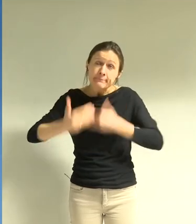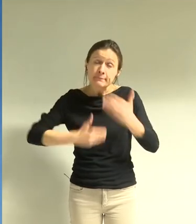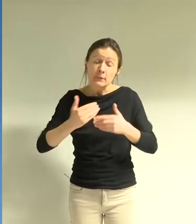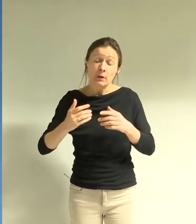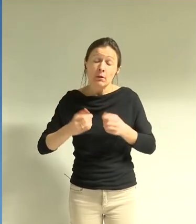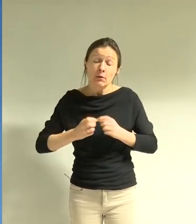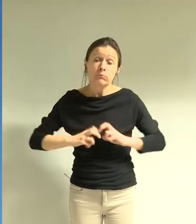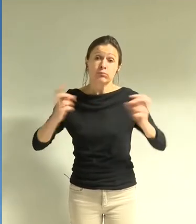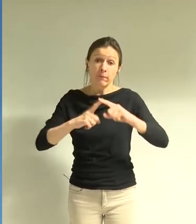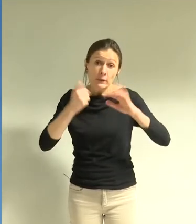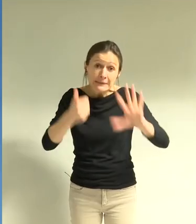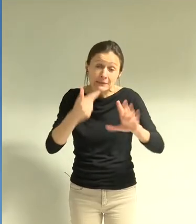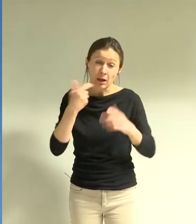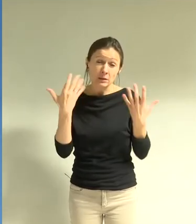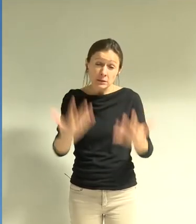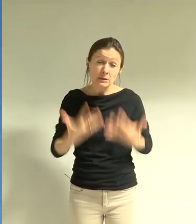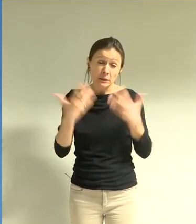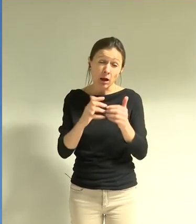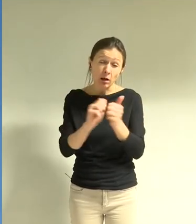et qui a pris dix ans de retard